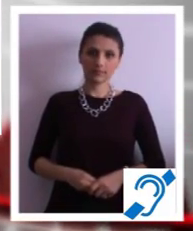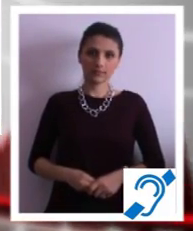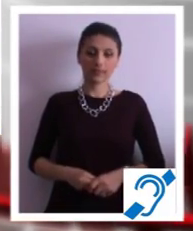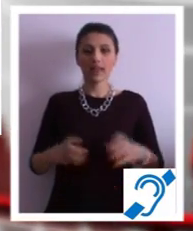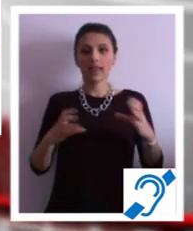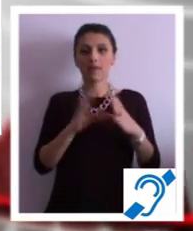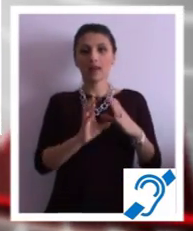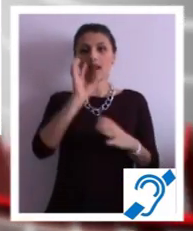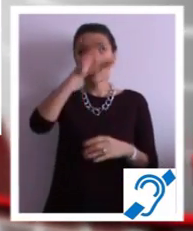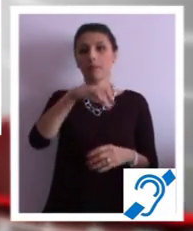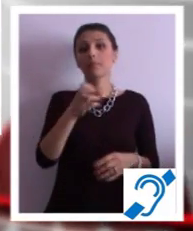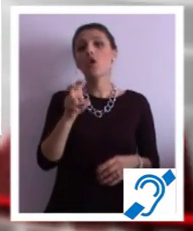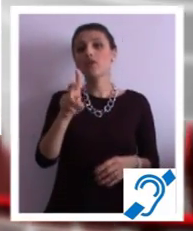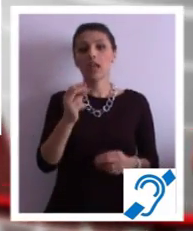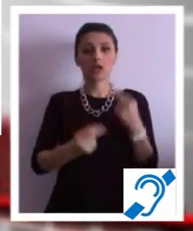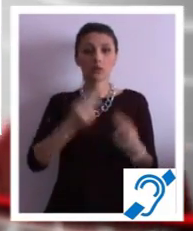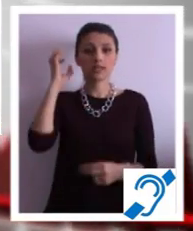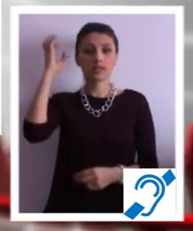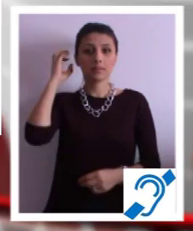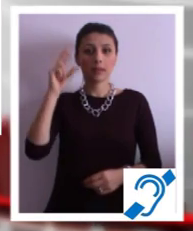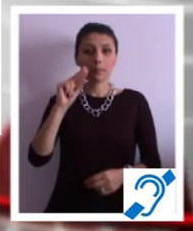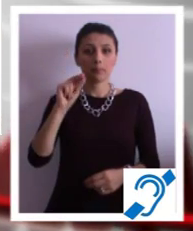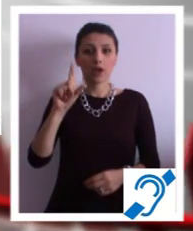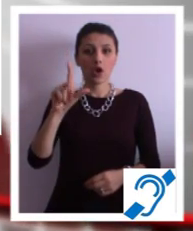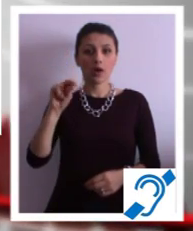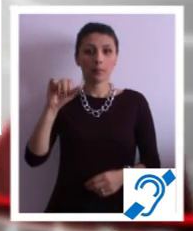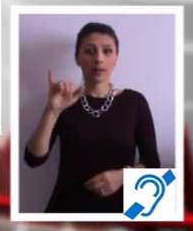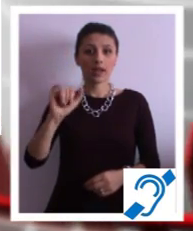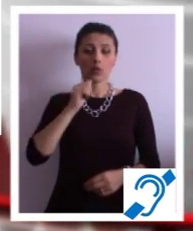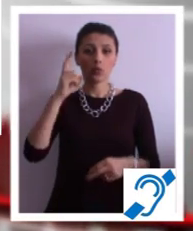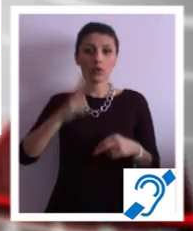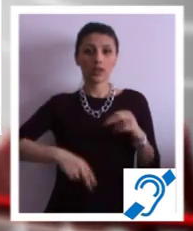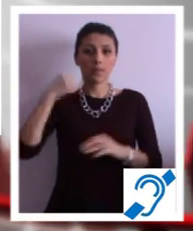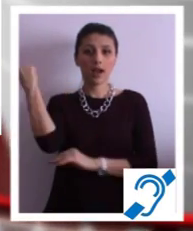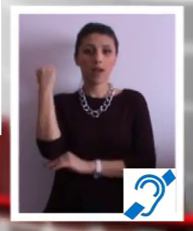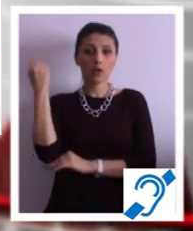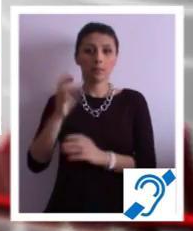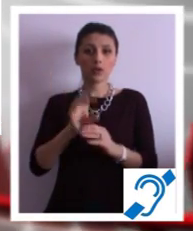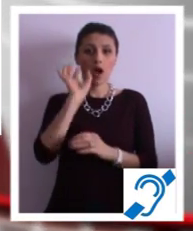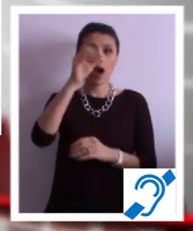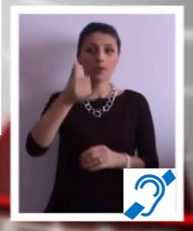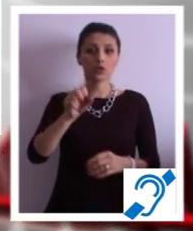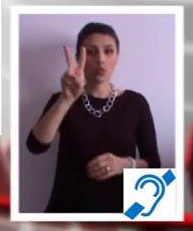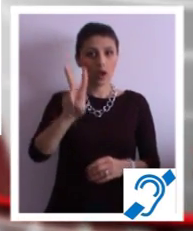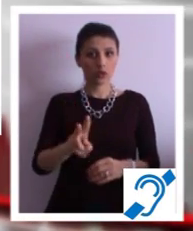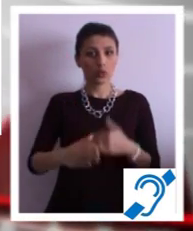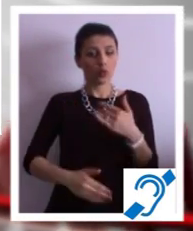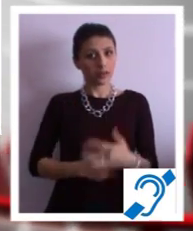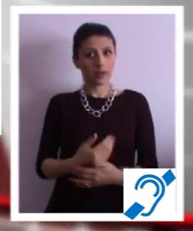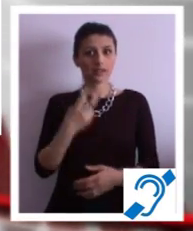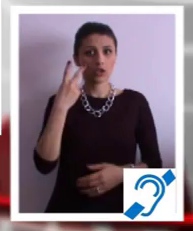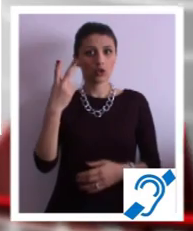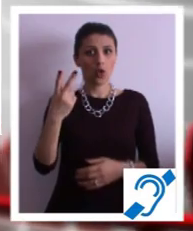Echipa de handbal CS Dacia Mioveni a jucat sâmbătă la Plopeni în ultima etapă a campionatului național de handbal junioare 2. Urmează acum